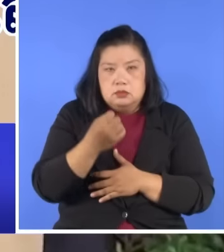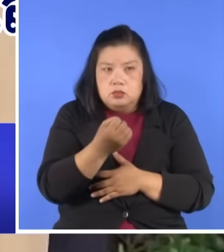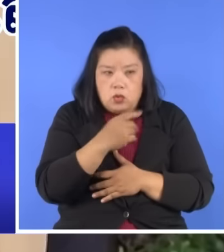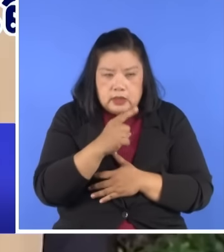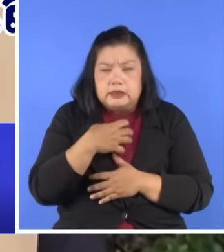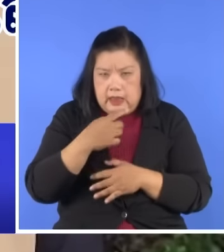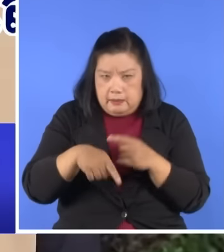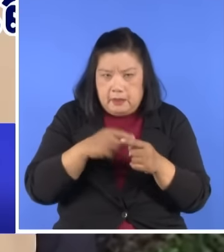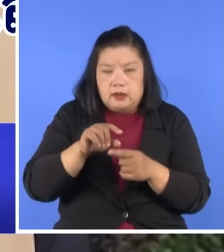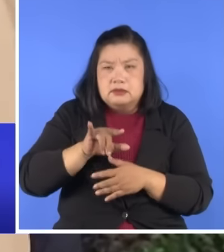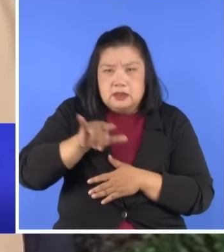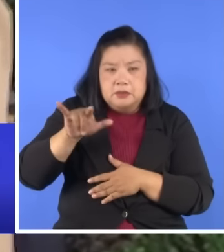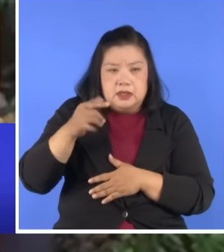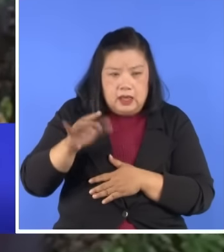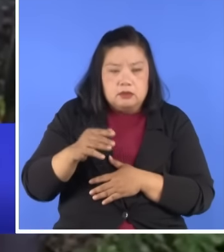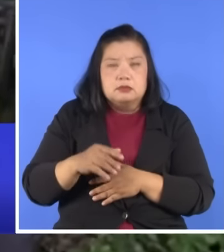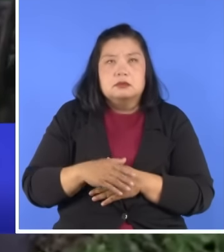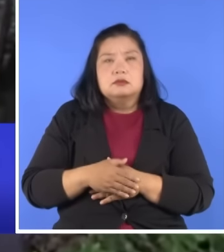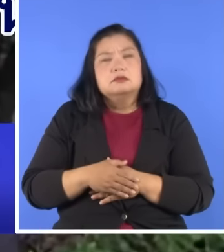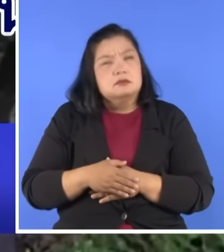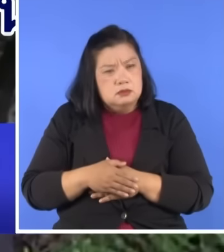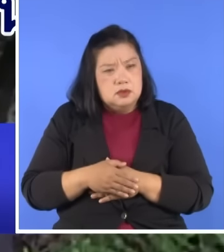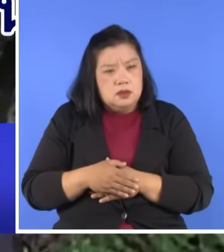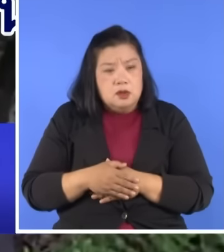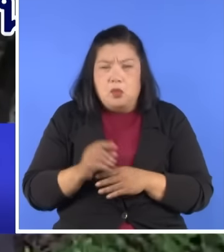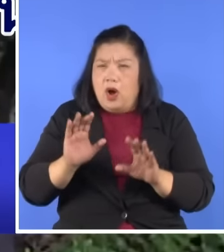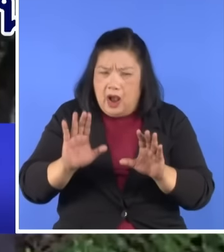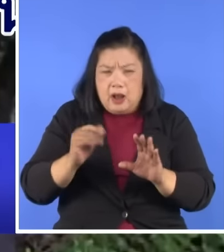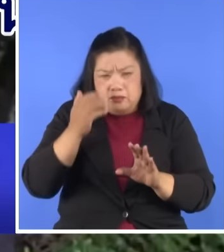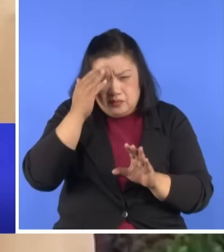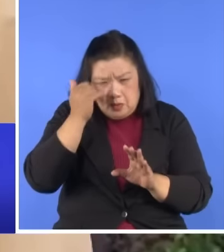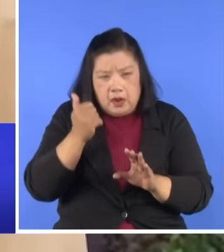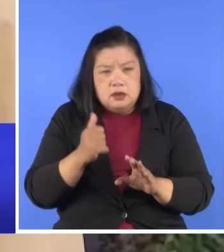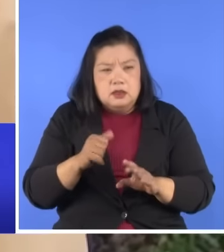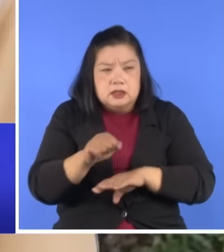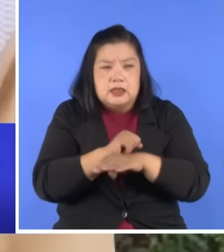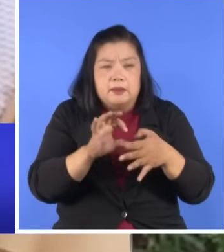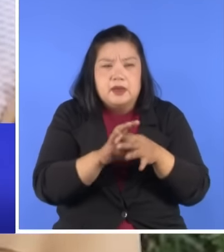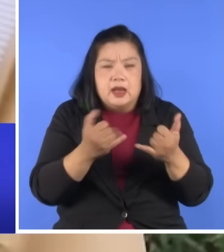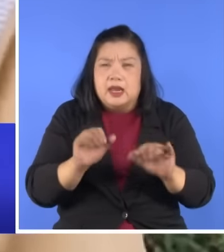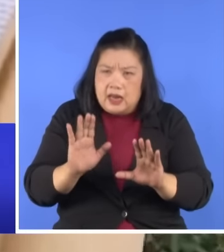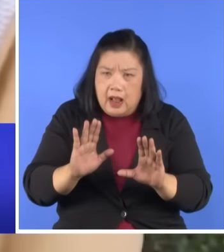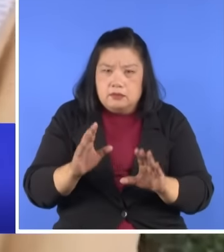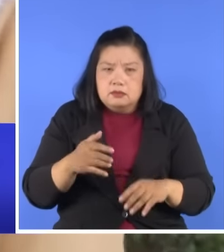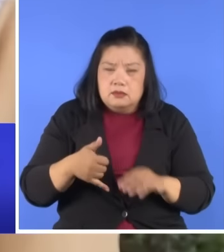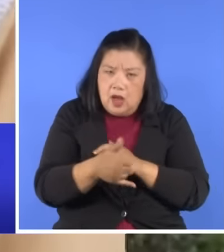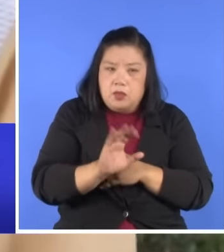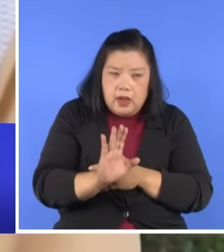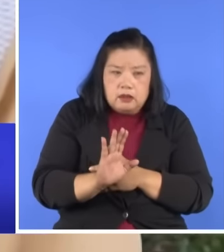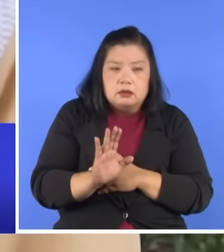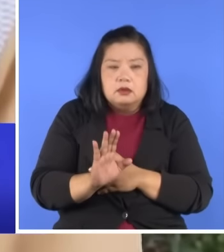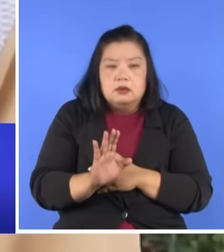เพิ่นว่าเคียงบินสิมาแล้วเพิ่นว่าเลยว่าเข้าบ่ได้เด้อครับเด็กน้อยมันหลายผมเลยว่าเนาะคล้ายๆกับคนอันนี้เหมือนคน